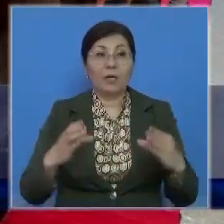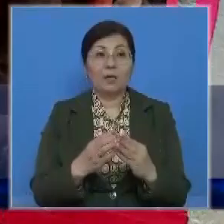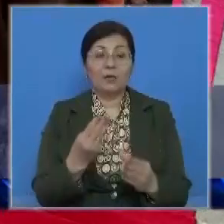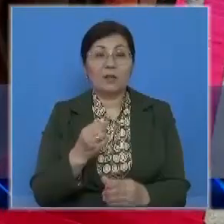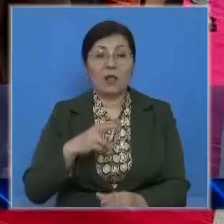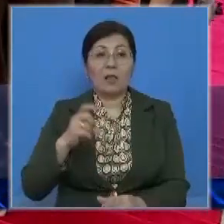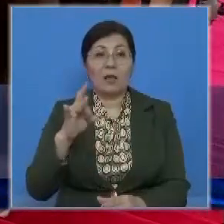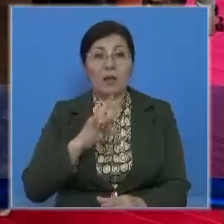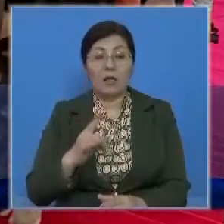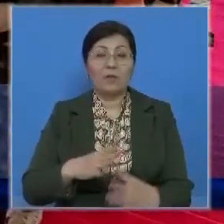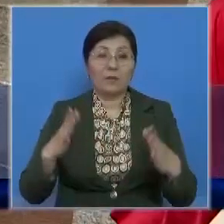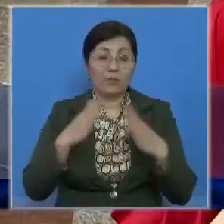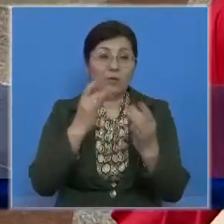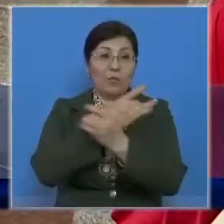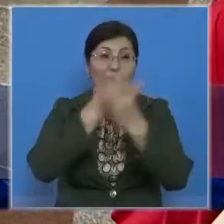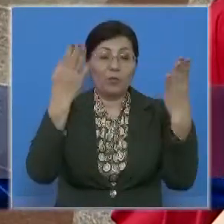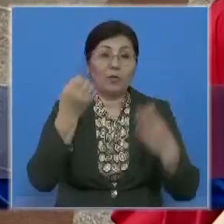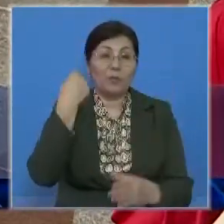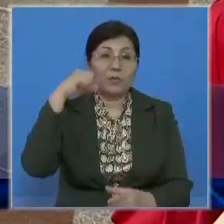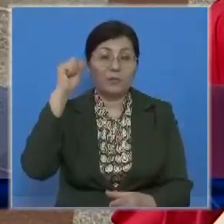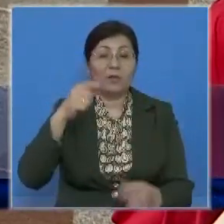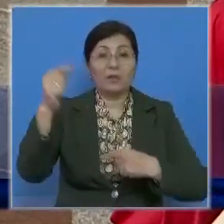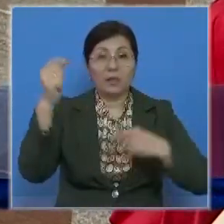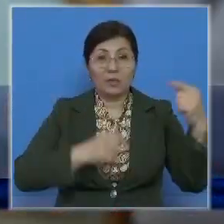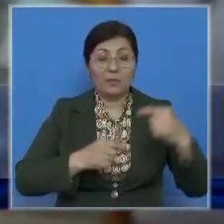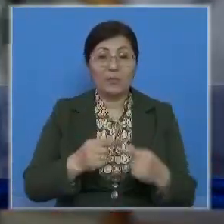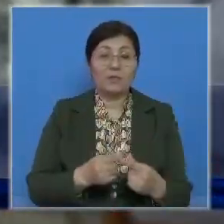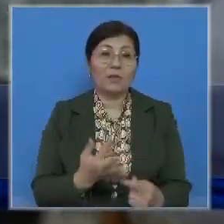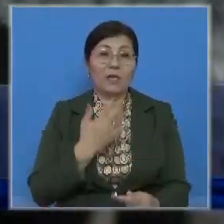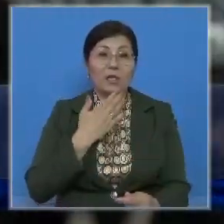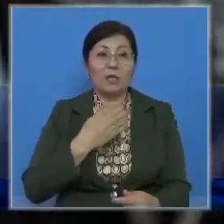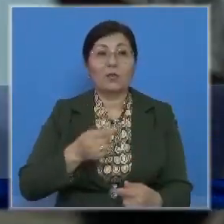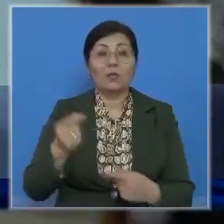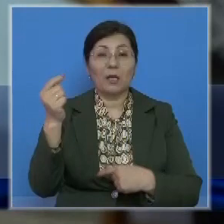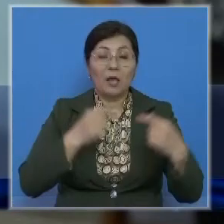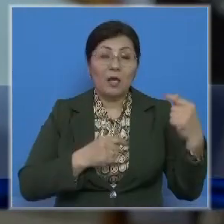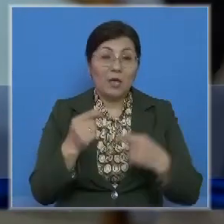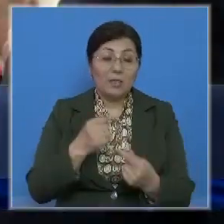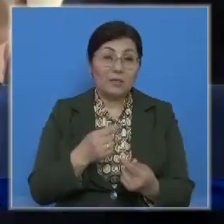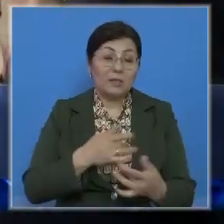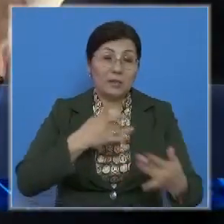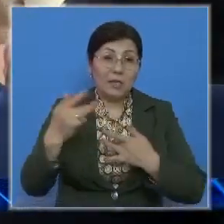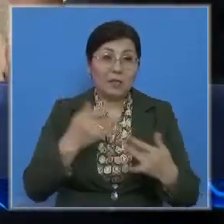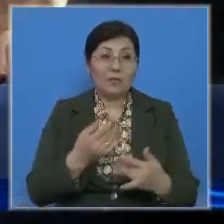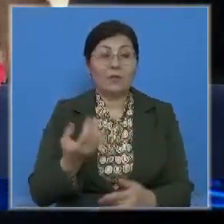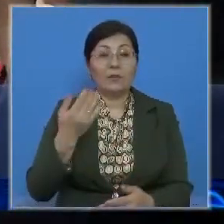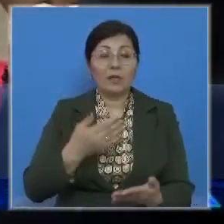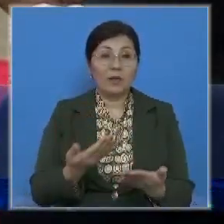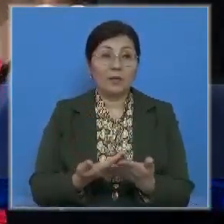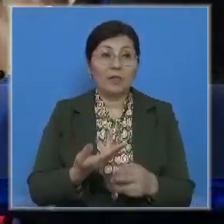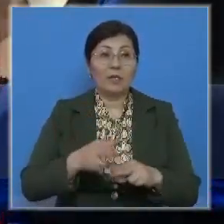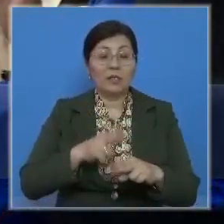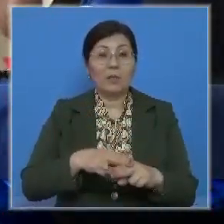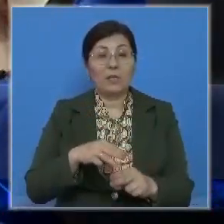Шалкарского районного дома культуры стал победителем фестиваля народных театров, который недавно проходил в городе. Там народный театр поставил повесть